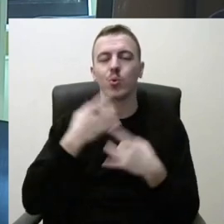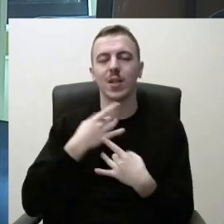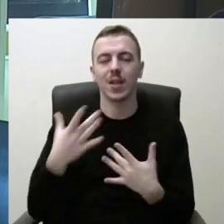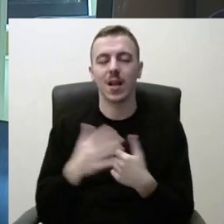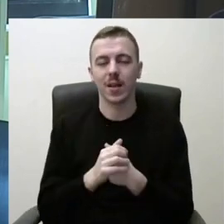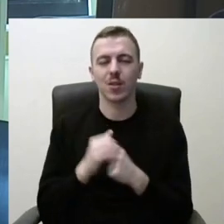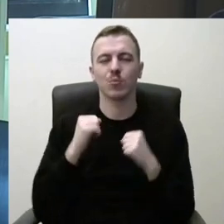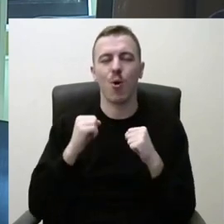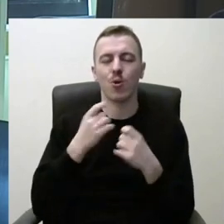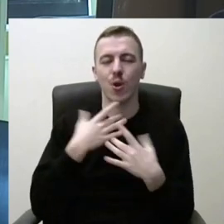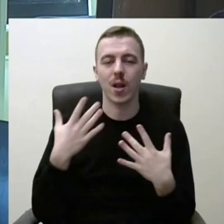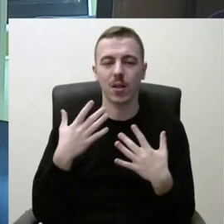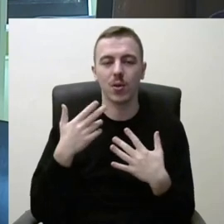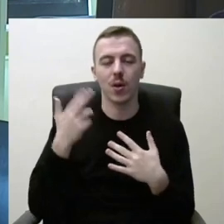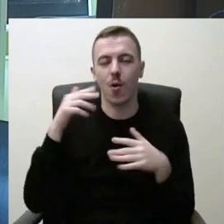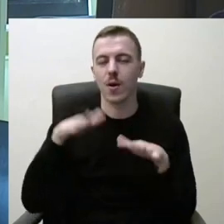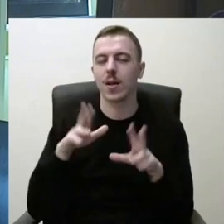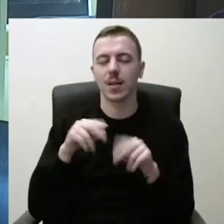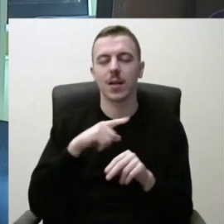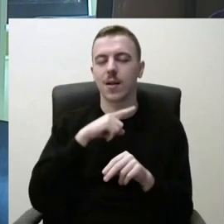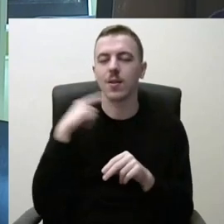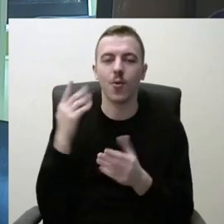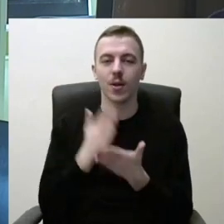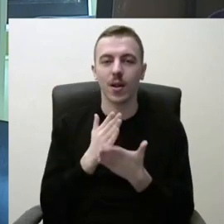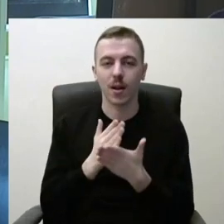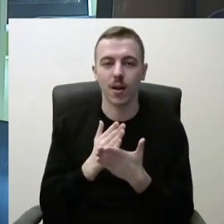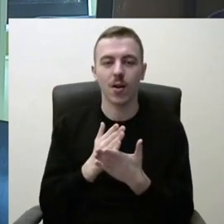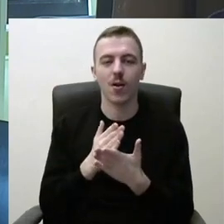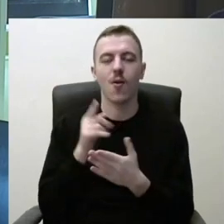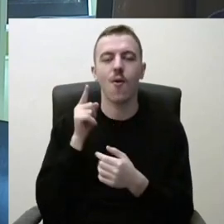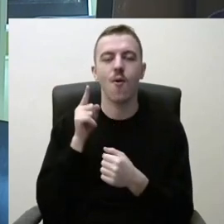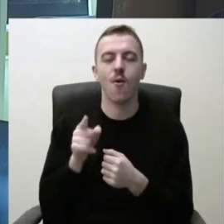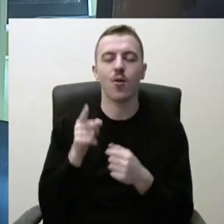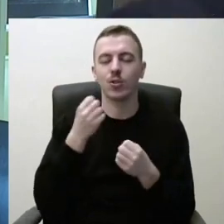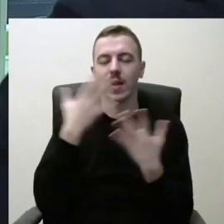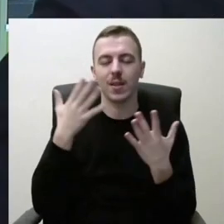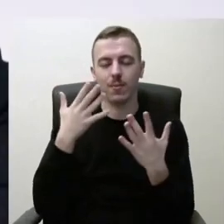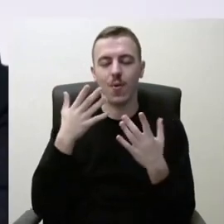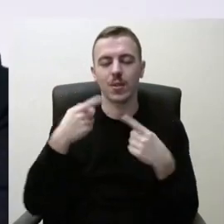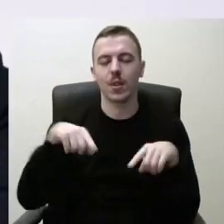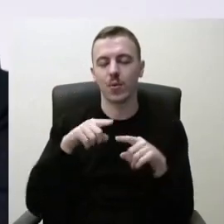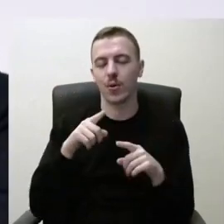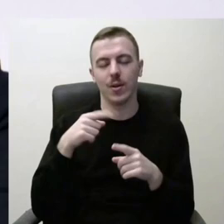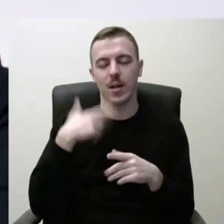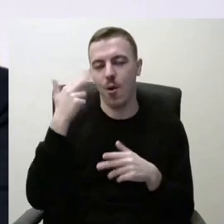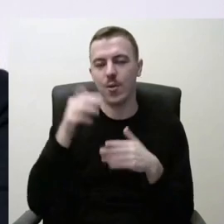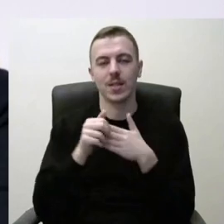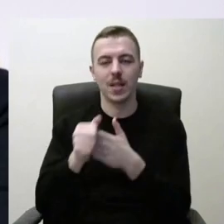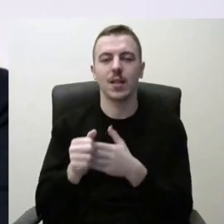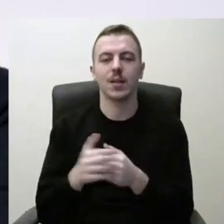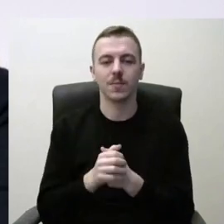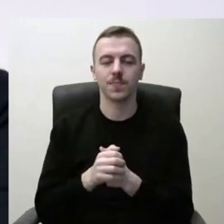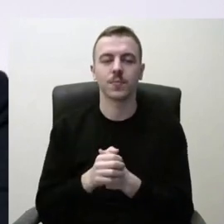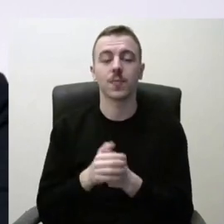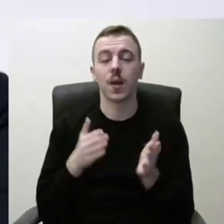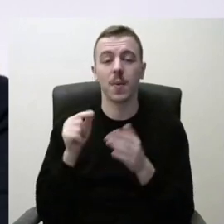sporto renginių Kaune kaip niekad yra gausu, o švietimo sektorio Kaunas yra lyderis. Dėkuoju, ponas Petraitis,